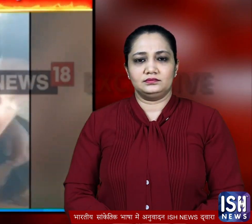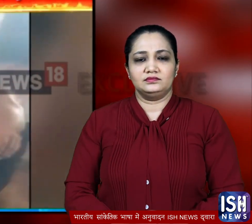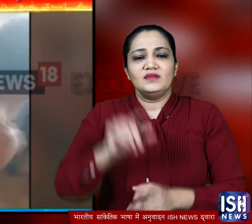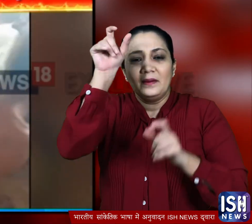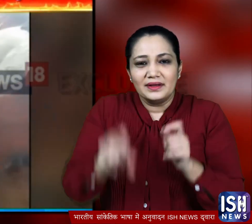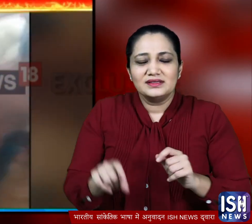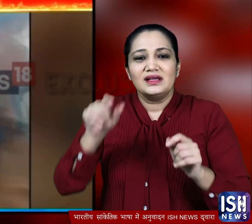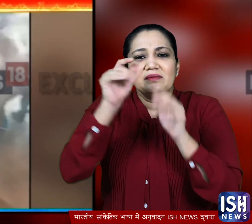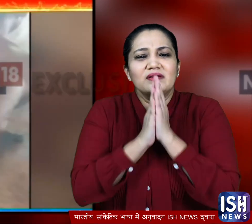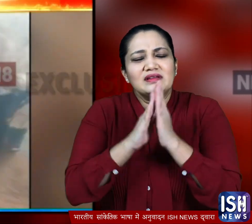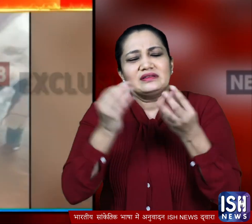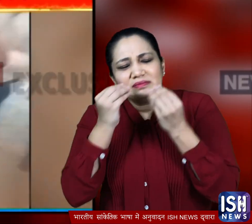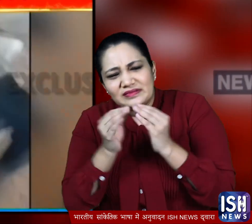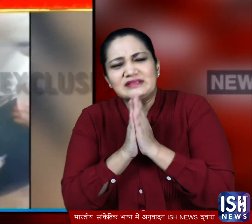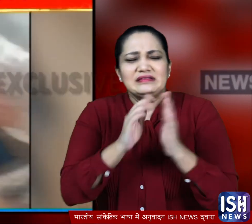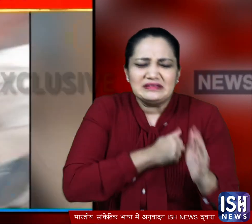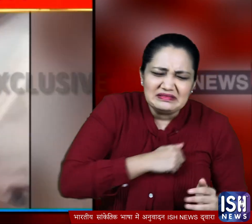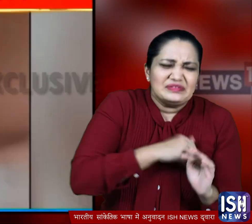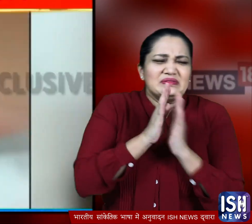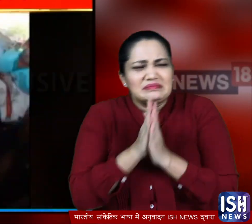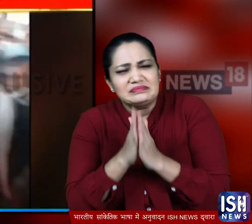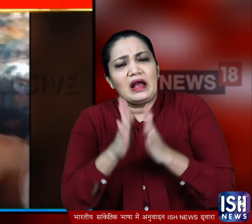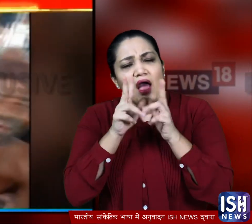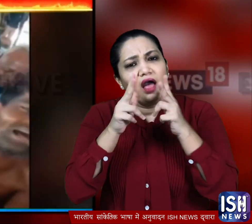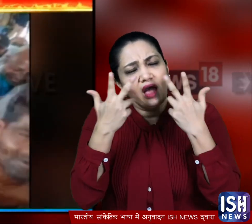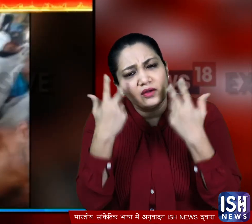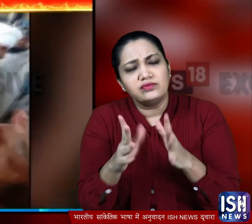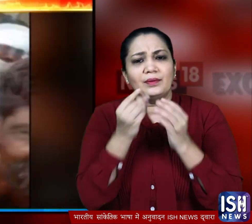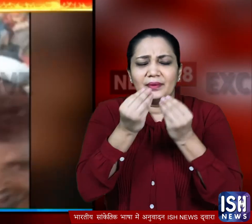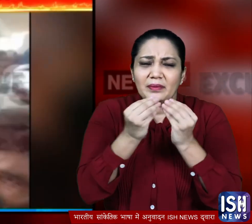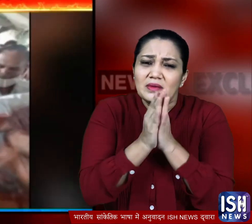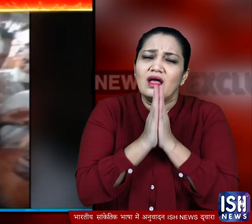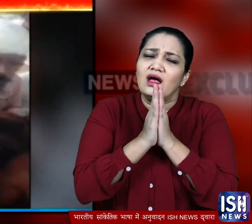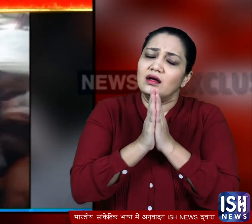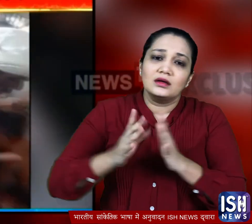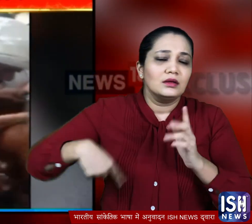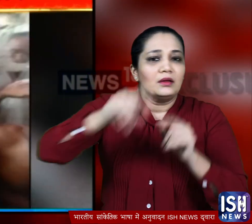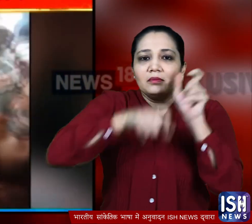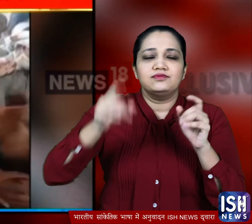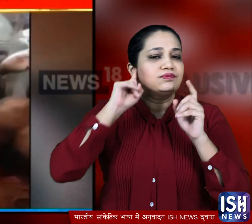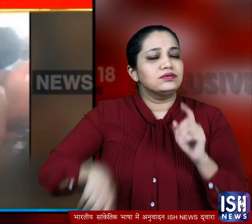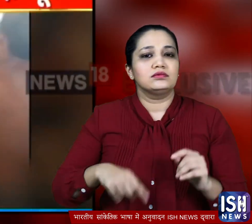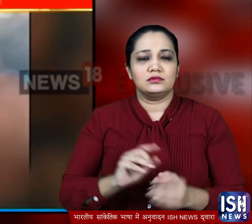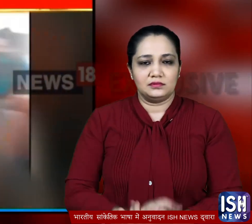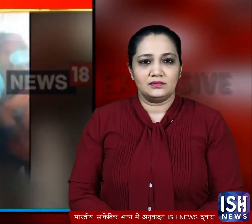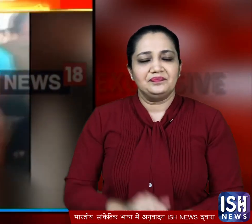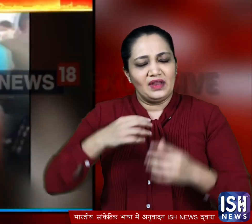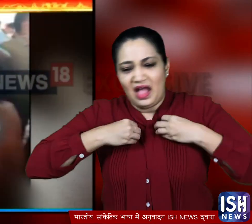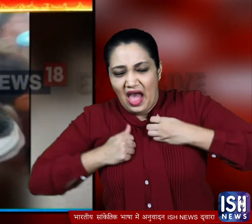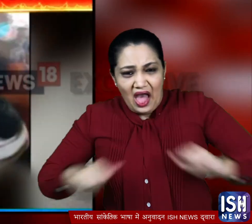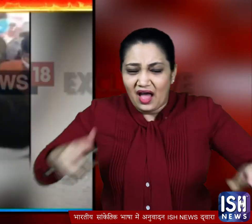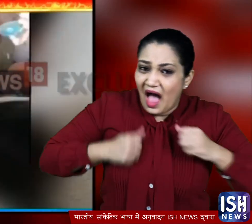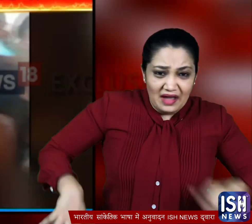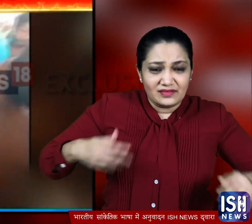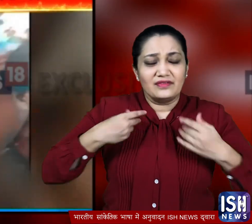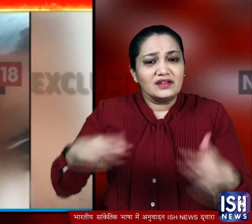वो आदमी वहां मौजूद लोगों से खुद को छुड़ाने की गुहार लगाता रहा। उसने काफी मिन्नतें की, लेकिन भीड़ पर इसका कोई असर नहीं हुआ। उसके कपड़े फाड़ने